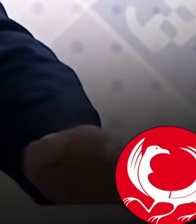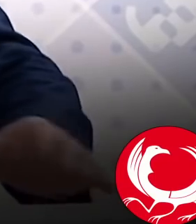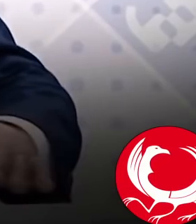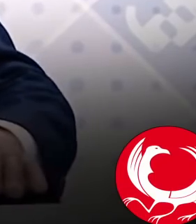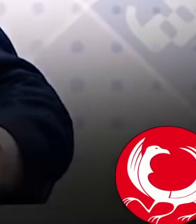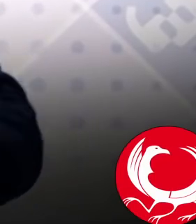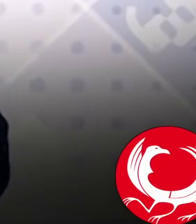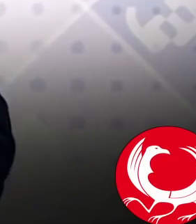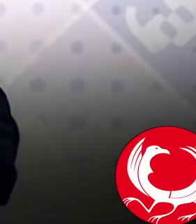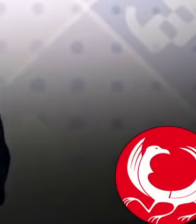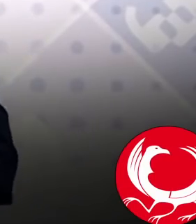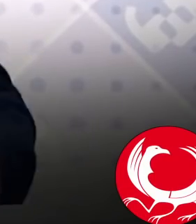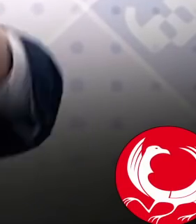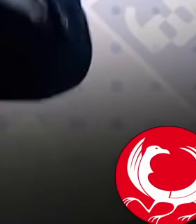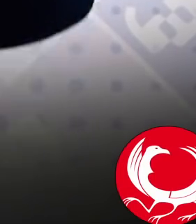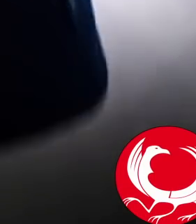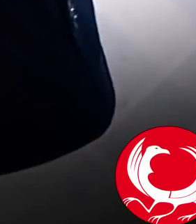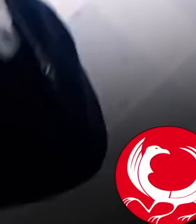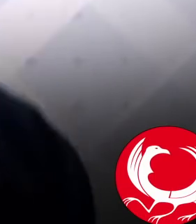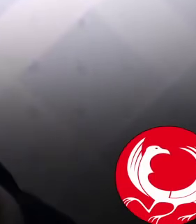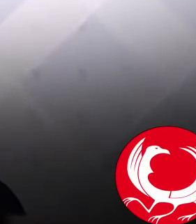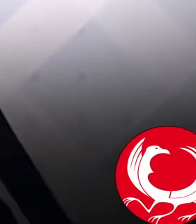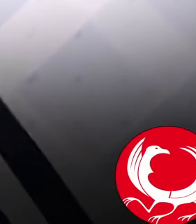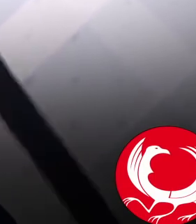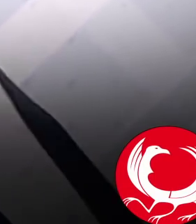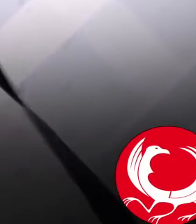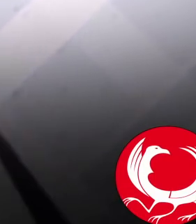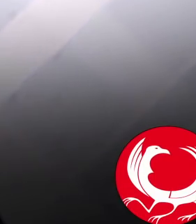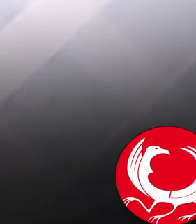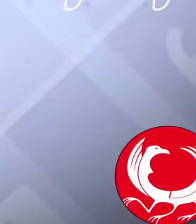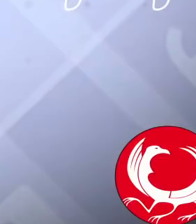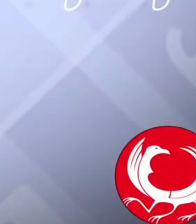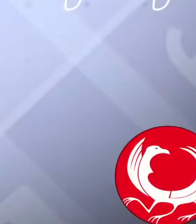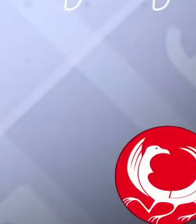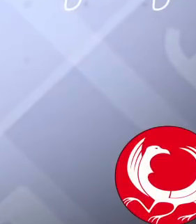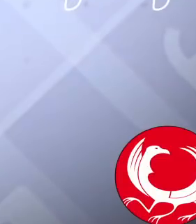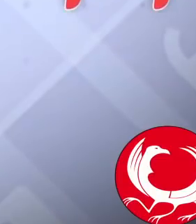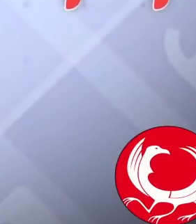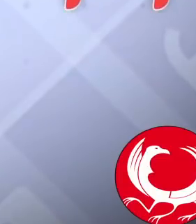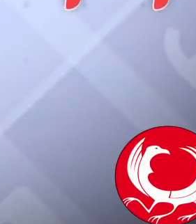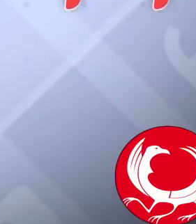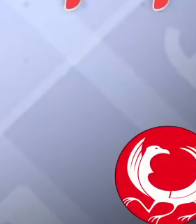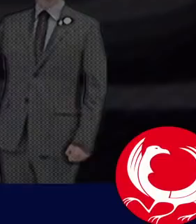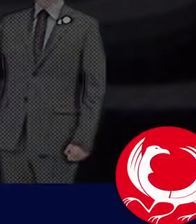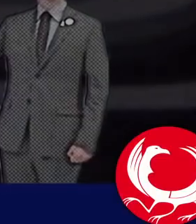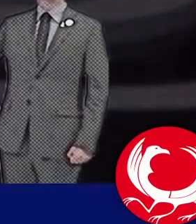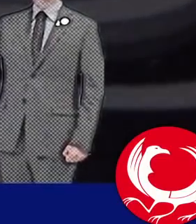박정희 대통령이 저에게 준 50년 된 협대입니다. 이걸 내가 지금도 차고